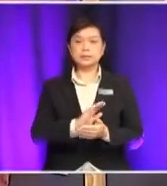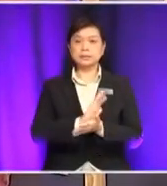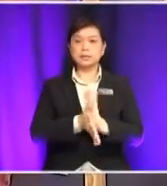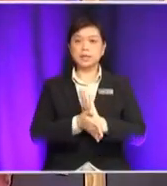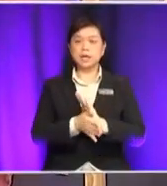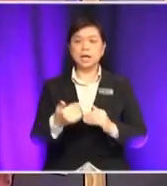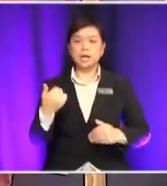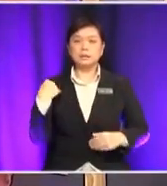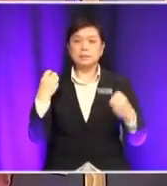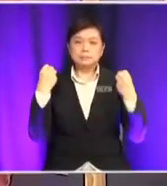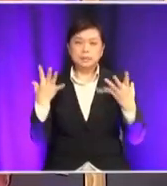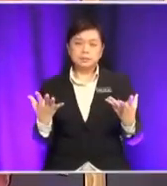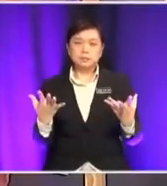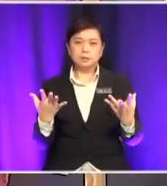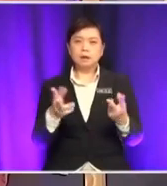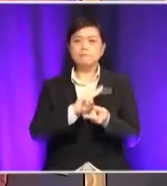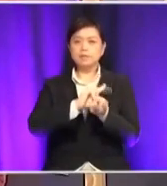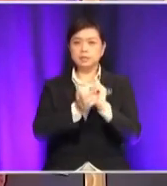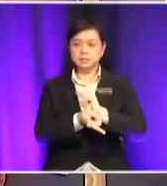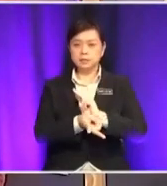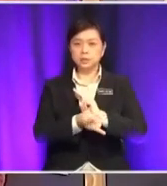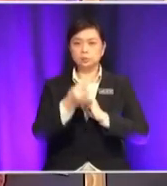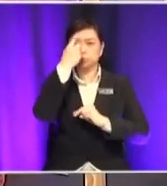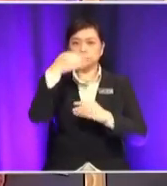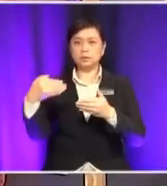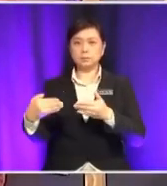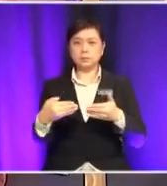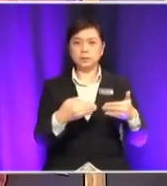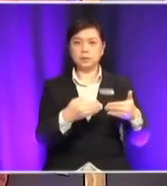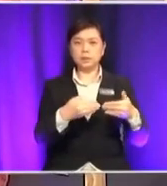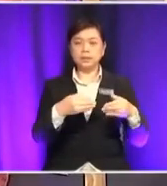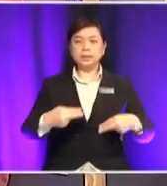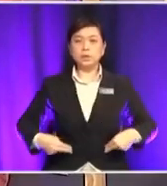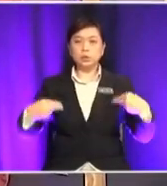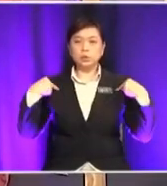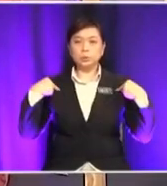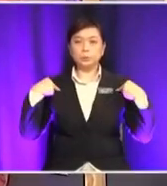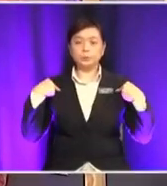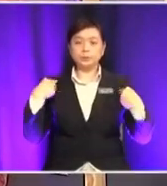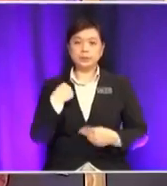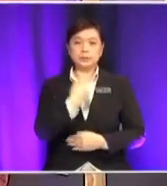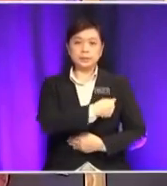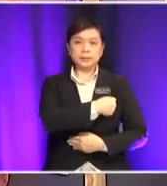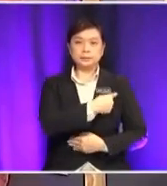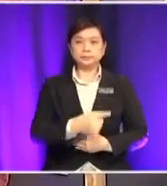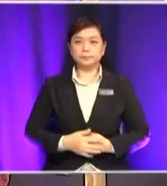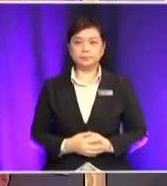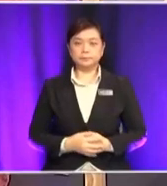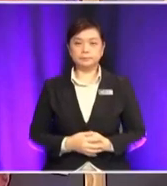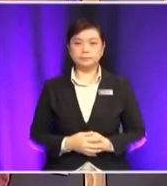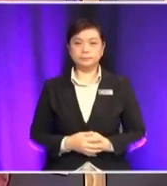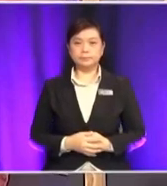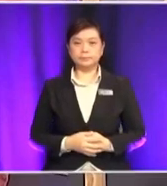menyebabkan kesinambungan hidup kita ini menjadi lebih majulah karena ada variasi ya